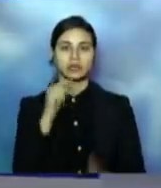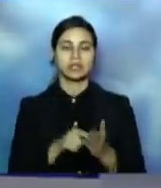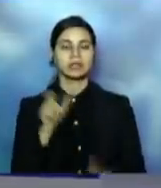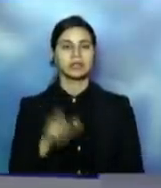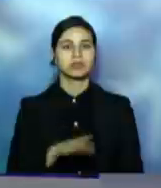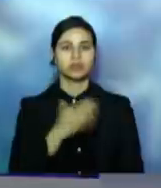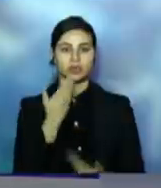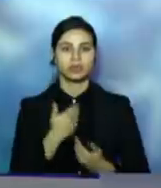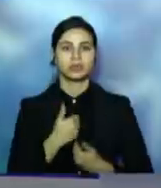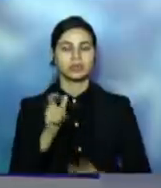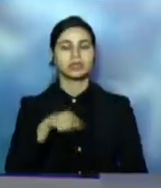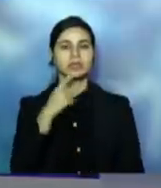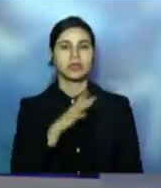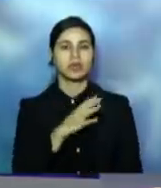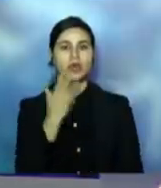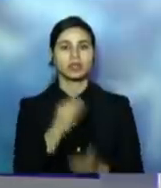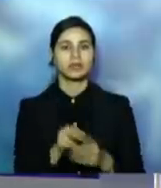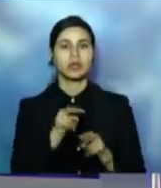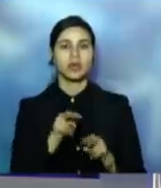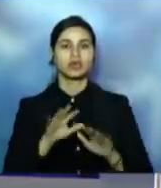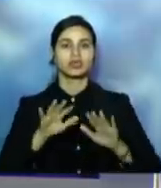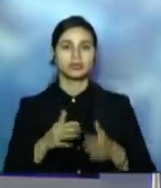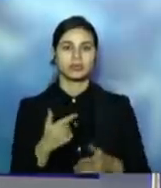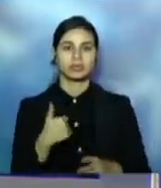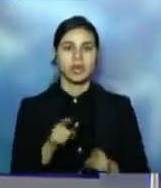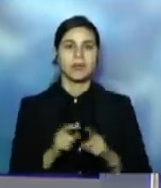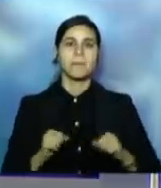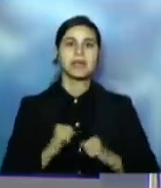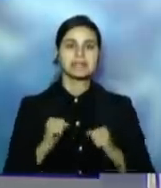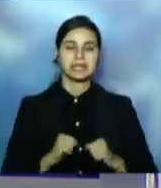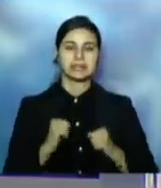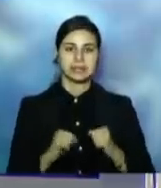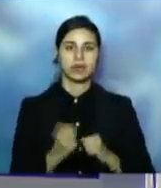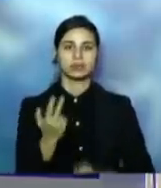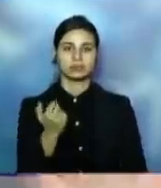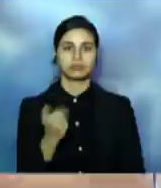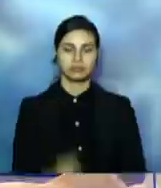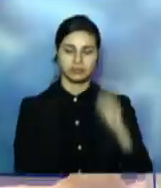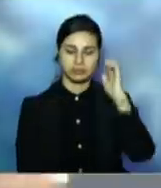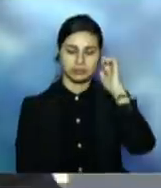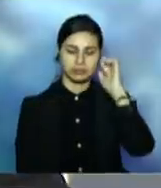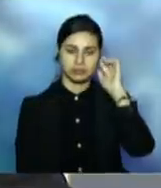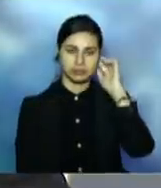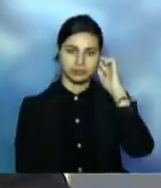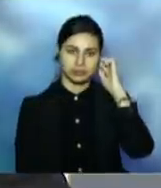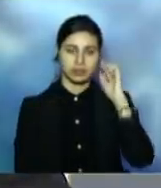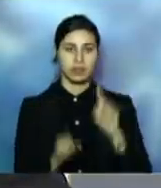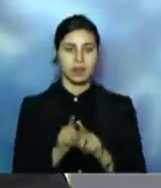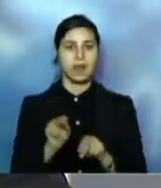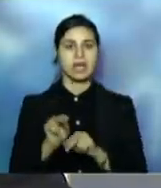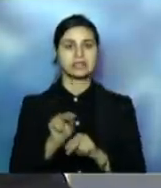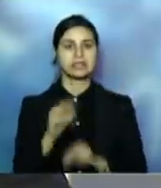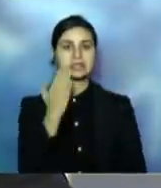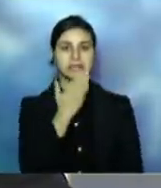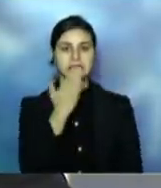წამოჭერით. თქვენ ბრძანეთ, რომ თვითკონტროლის შემთხვევაში მეცადინეობთ, ანუ გულისხმობთ და ექიმები ამეცადინებენ.